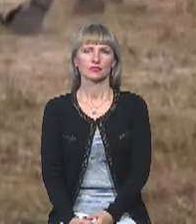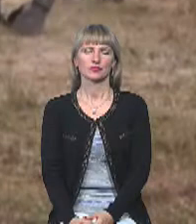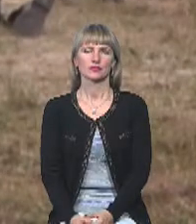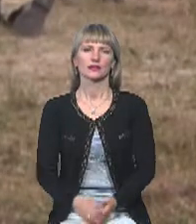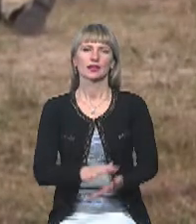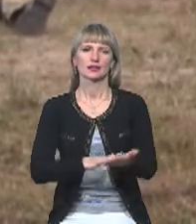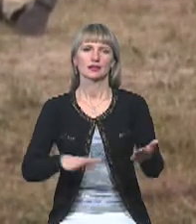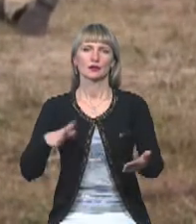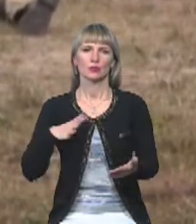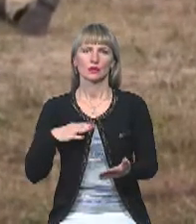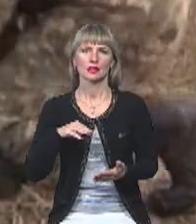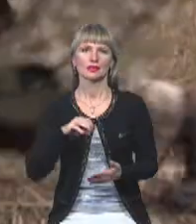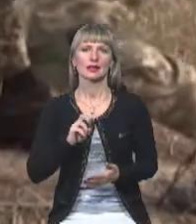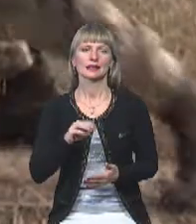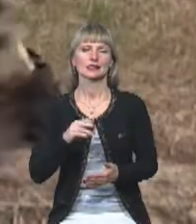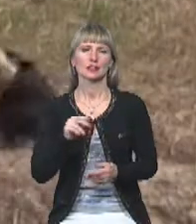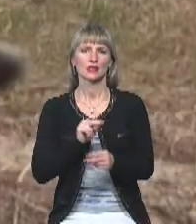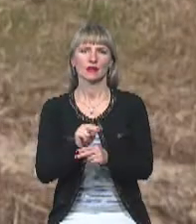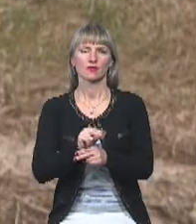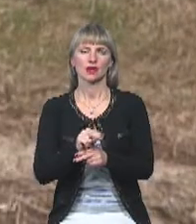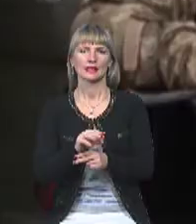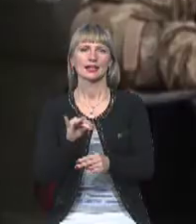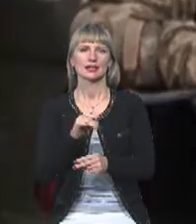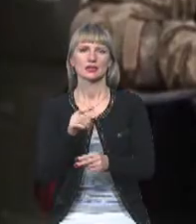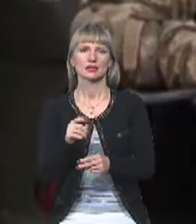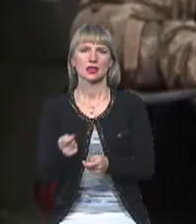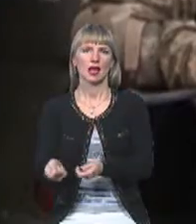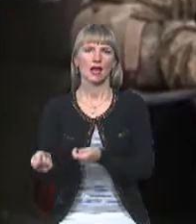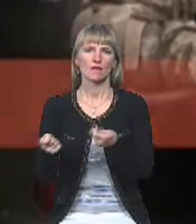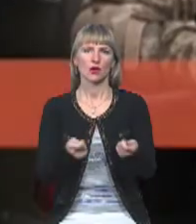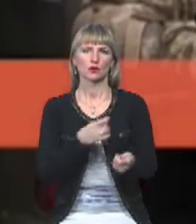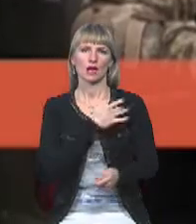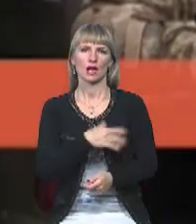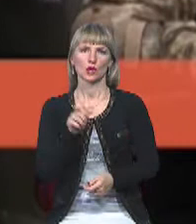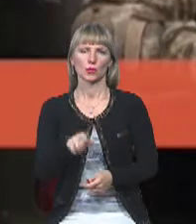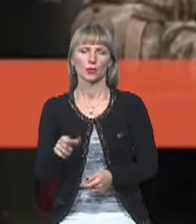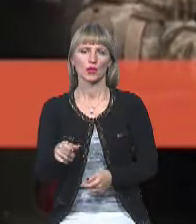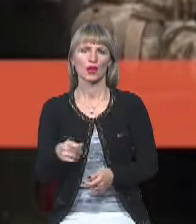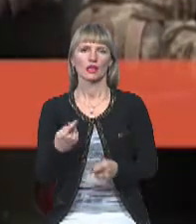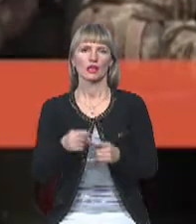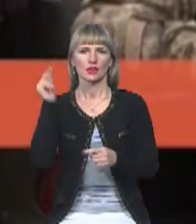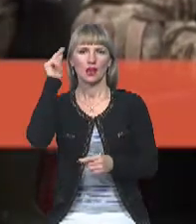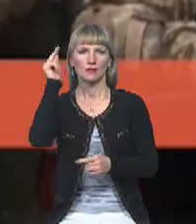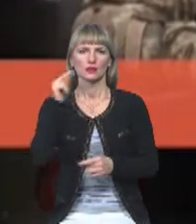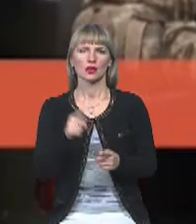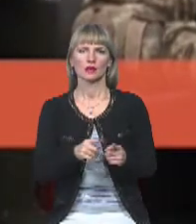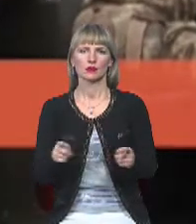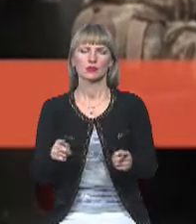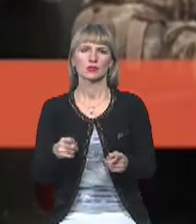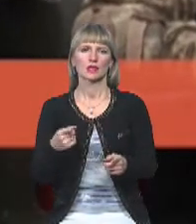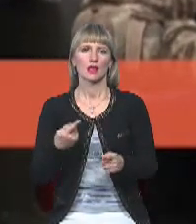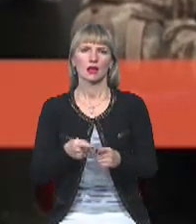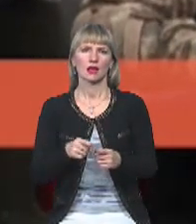Далі відбулись тактичні навчання з евакуації поранених. Конкретно на цьому навчальному місці відбувається відпрацювання